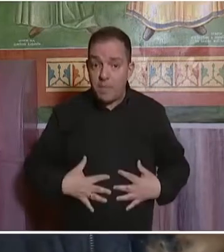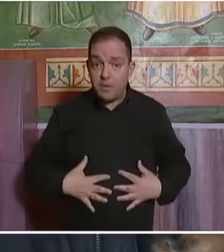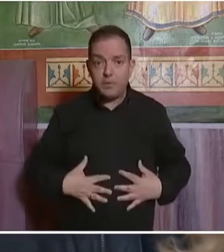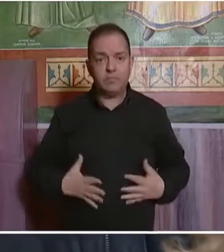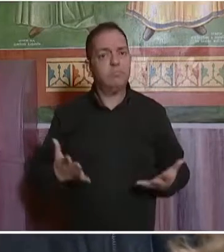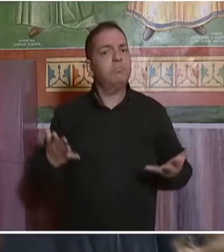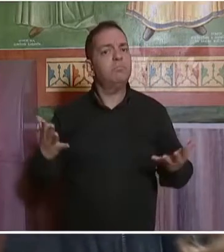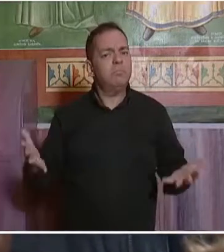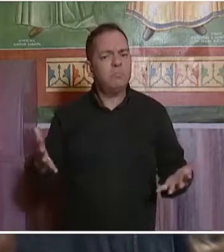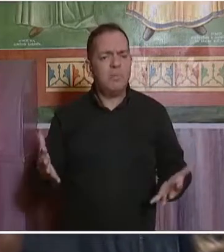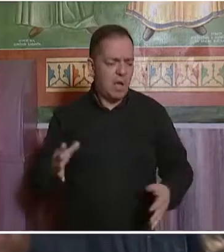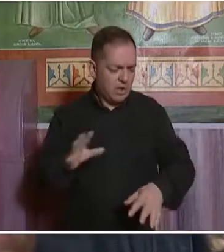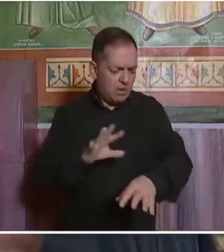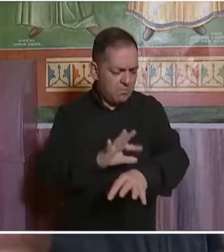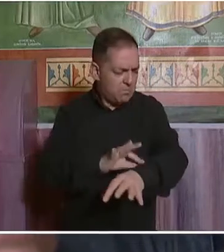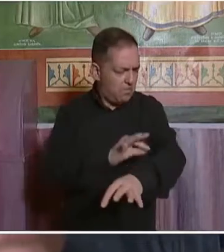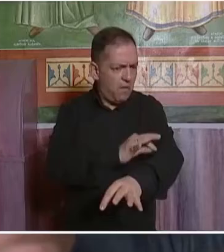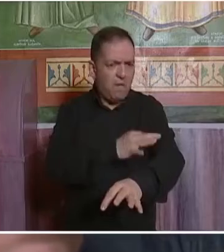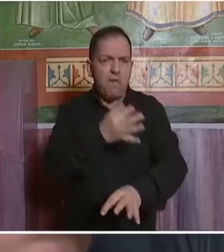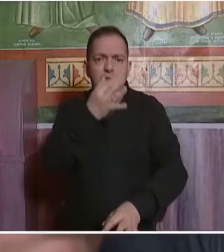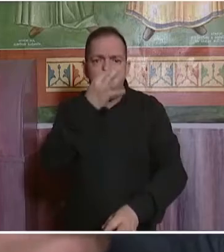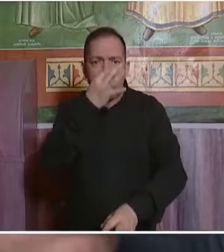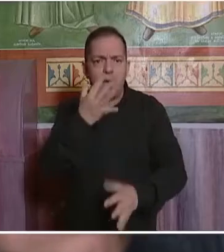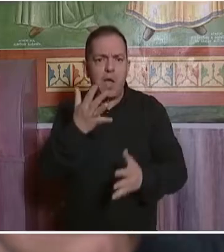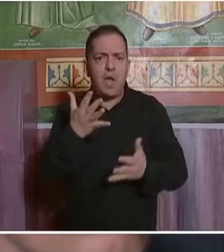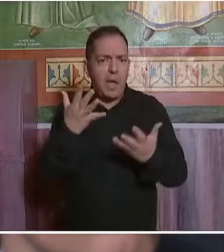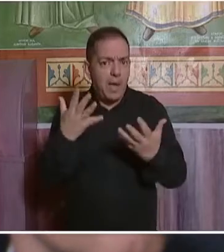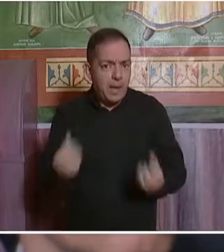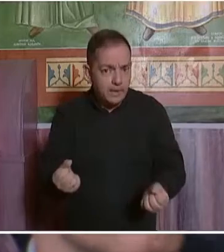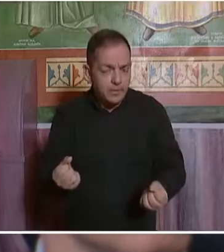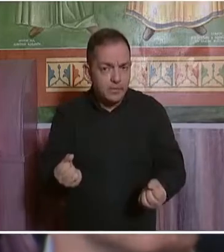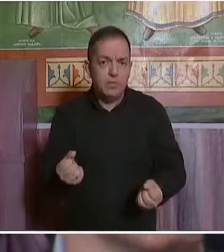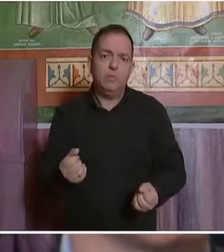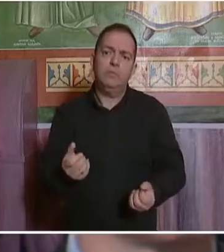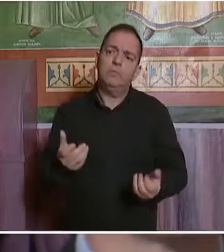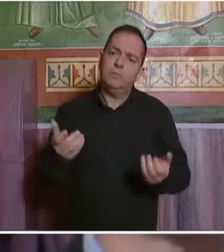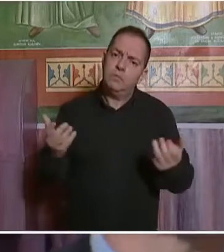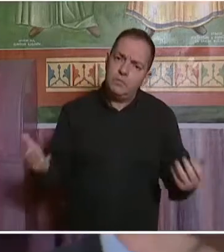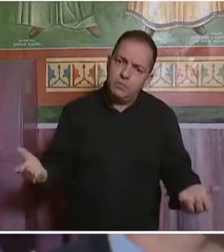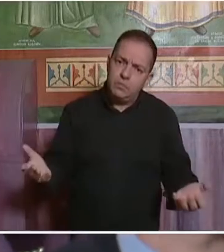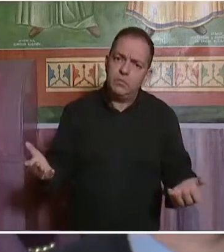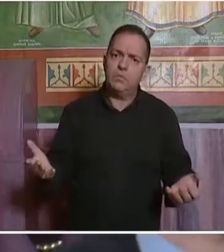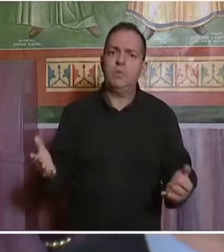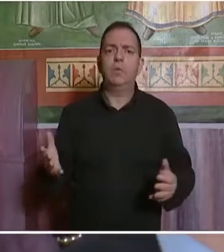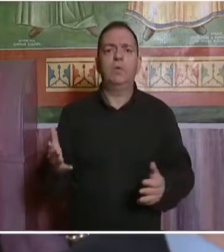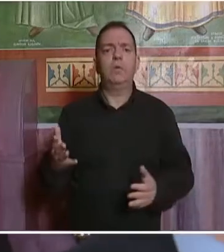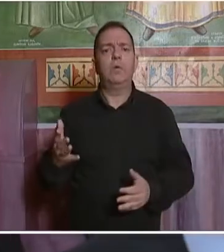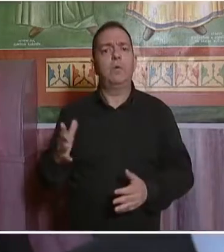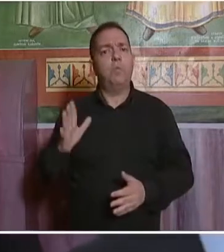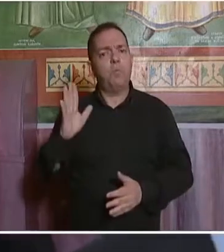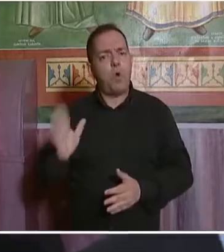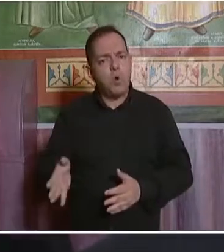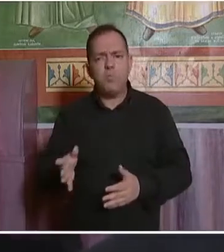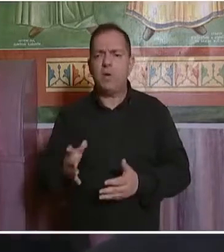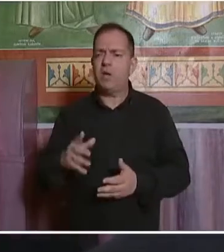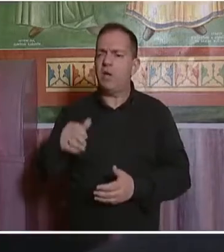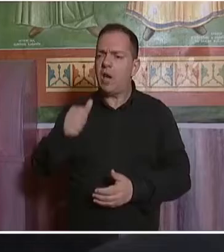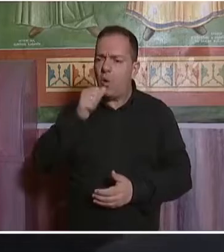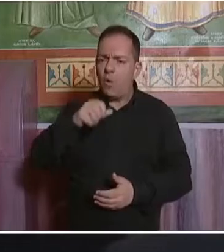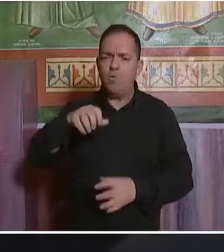μπορούμε να επιδιώκουμε με όσα έχουμε στη δυνατότητά μας να το